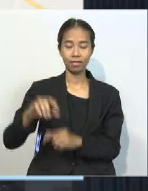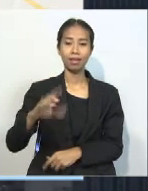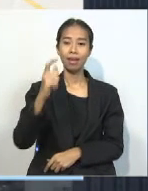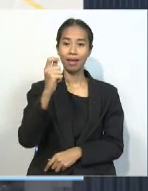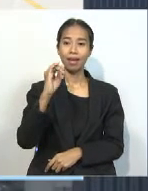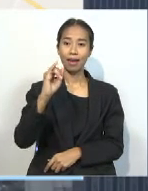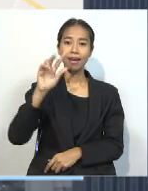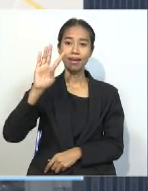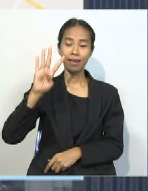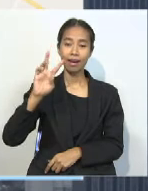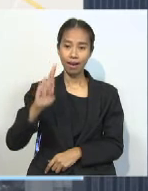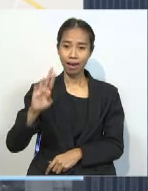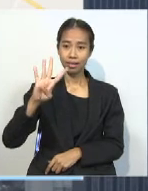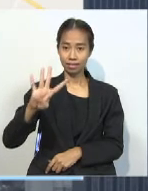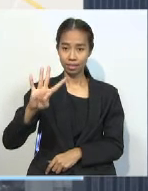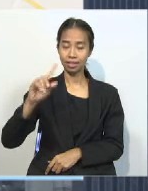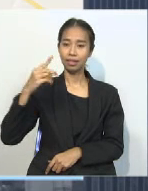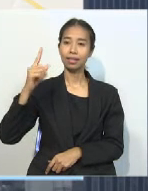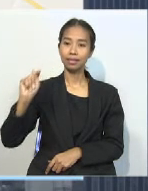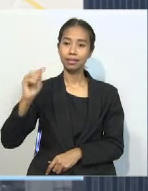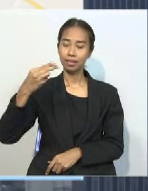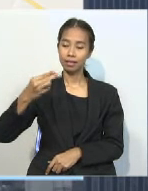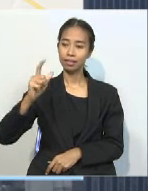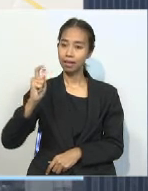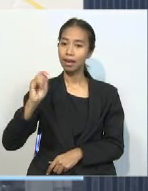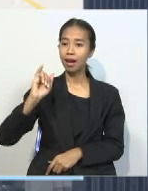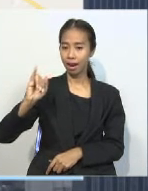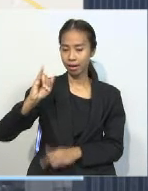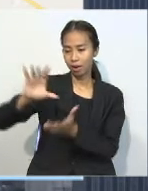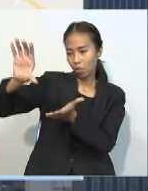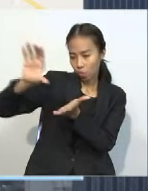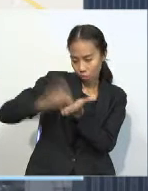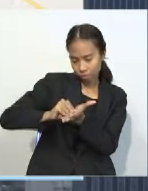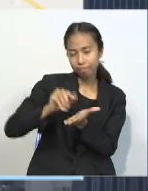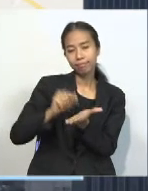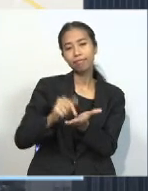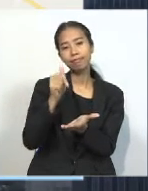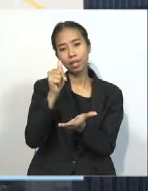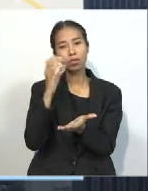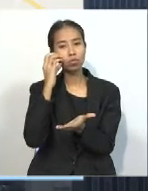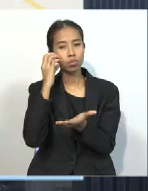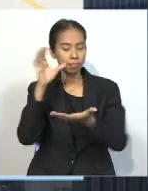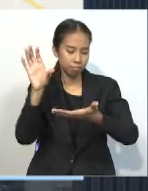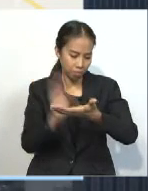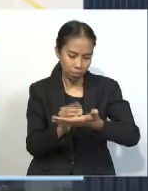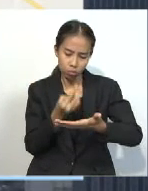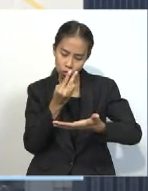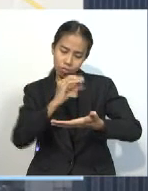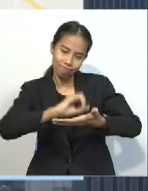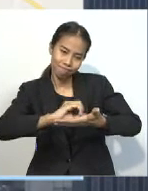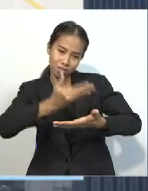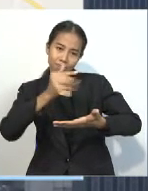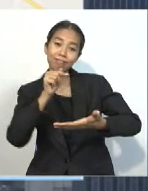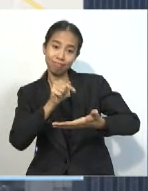แล้วก็ THAI แบบนี้นะคะใครที่ใช้โทรศัพท์มือถือสามารถดาวน์โหลดแอปพลิเคชันได้เช่นเดียวกันจะเป็นแบบเรียลไทม์ขึ้นมาให้ดูแบบ